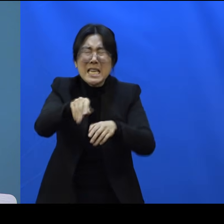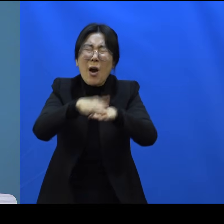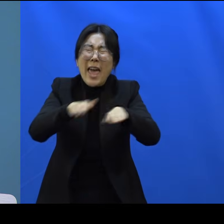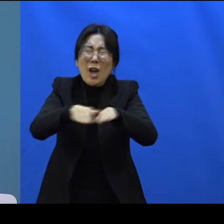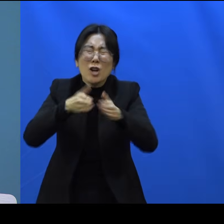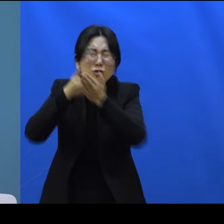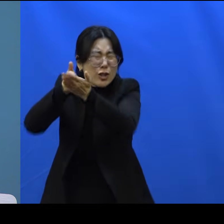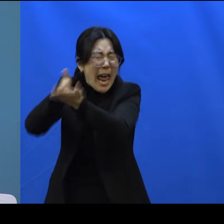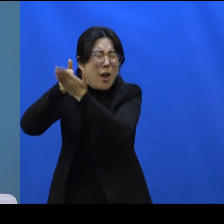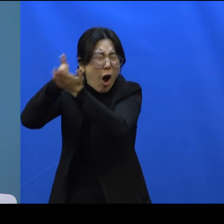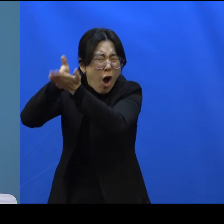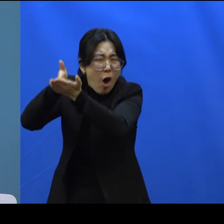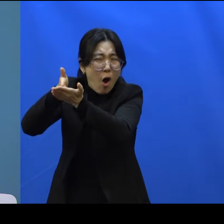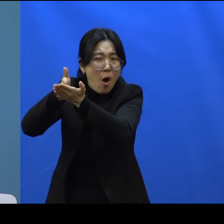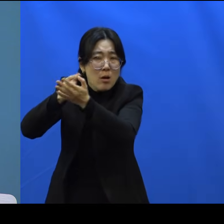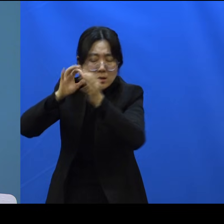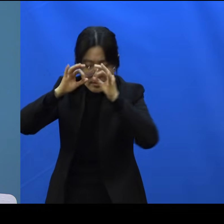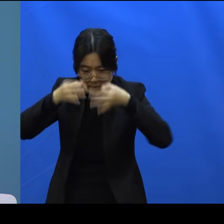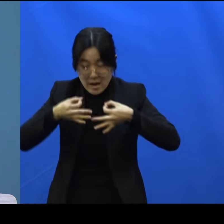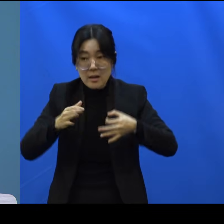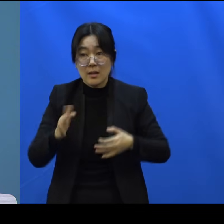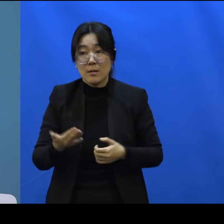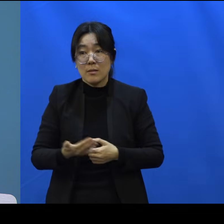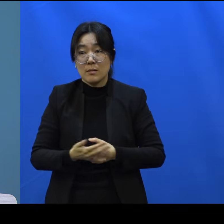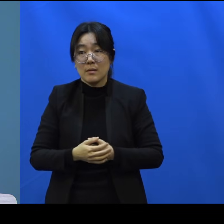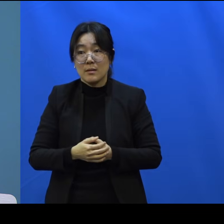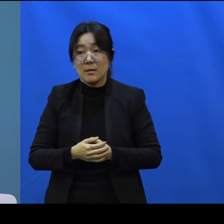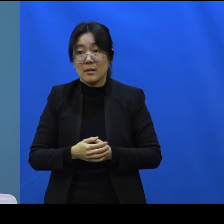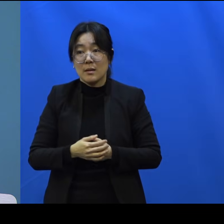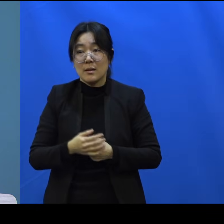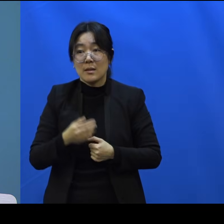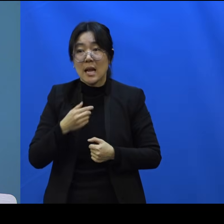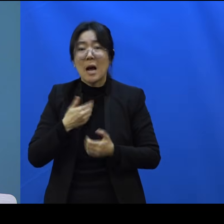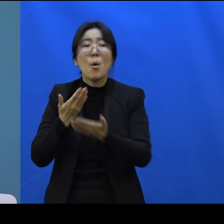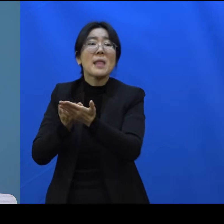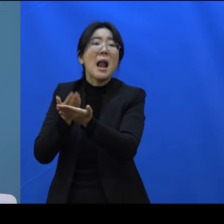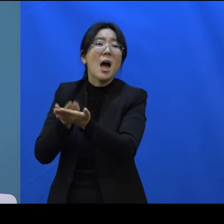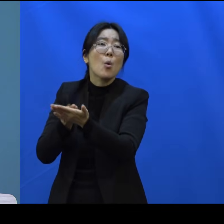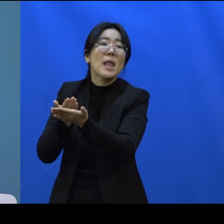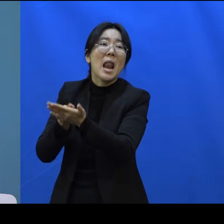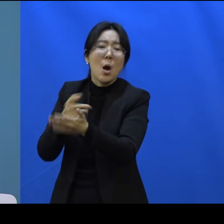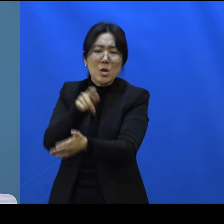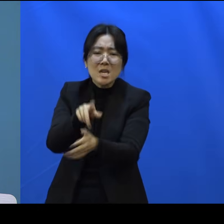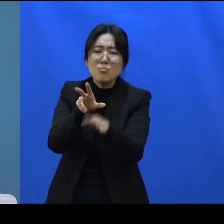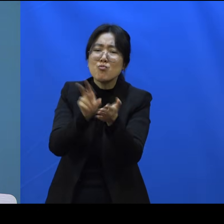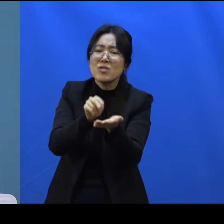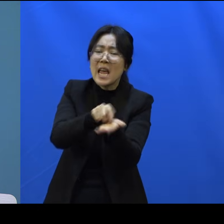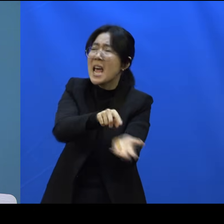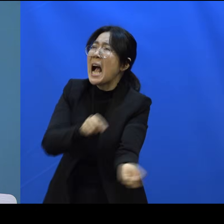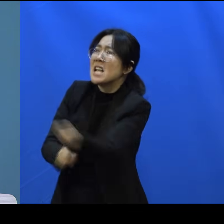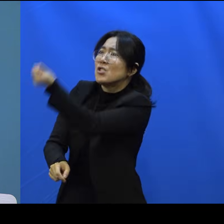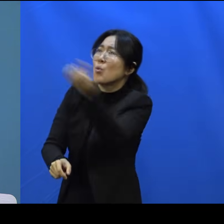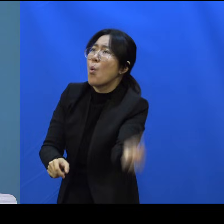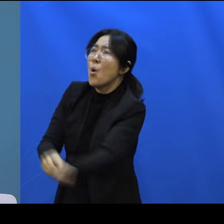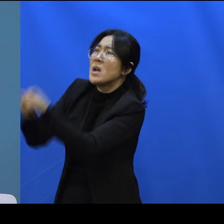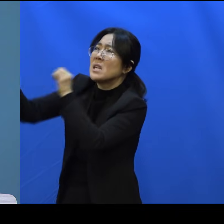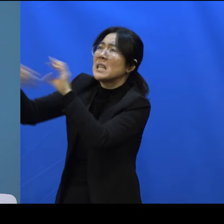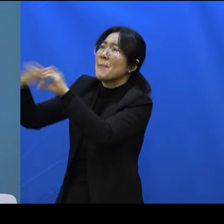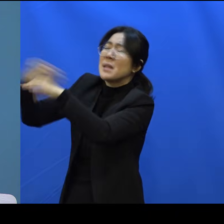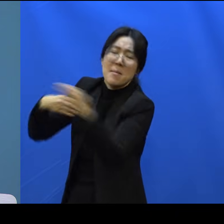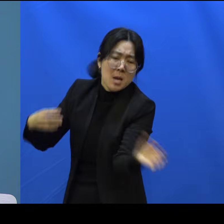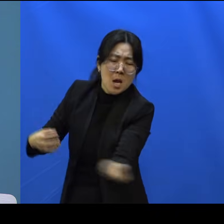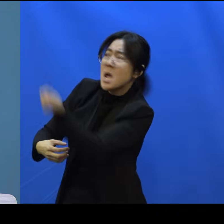많아요. 그것을 빠져나와야 돼요. 여러분, 우리는 나에게 왜